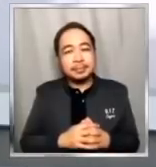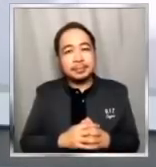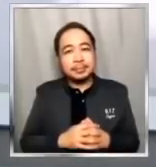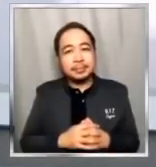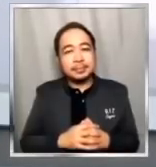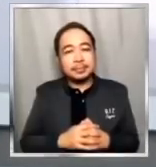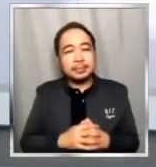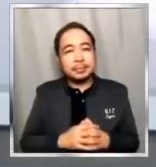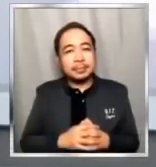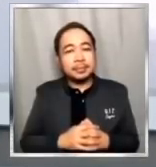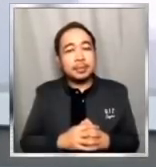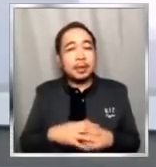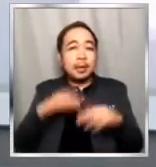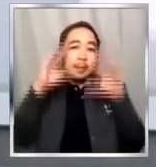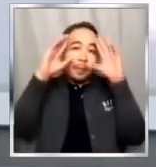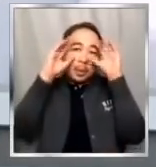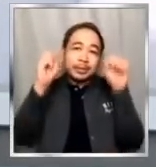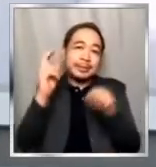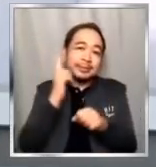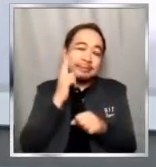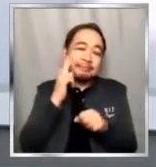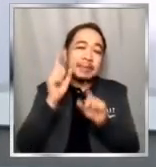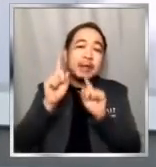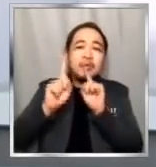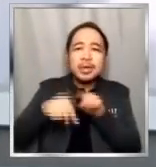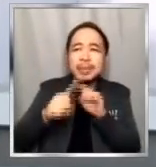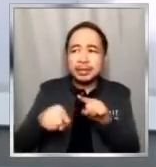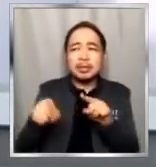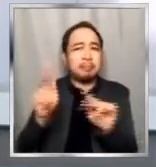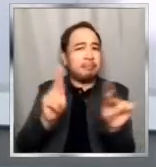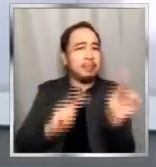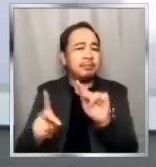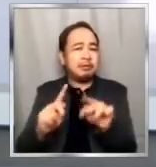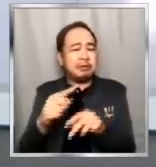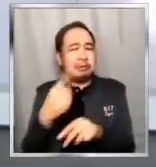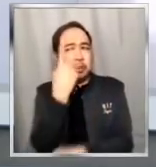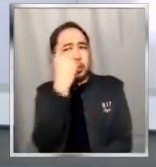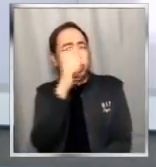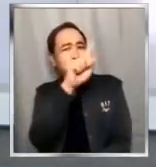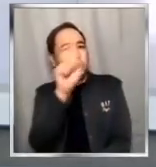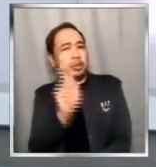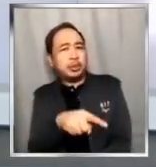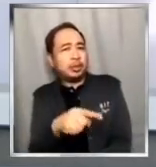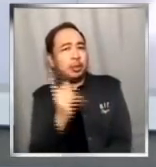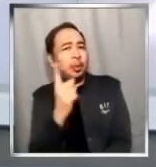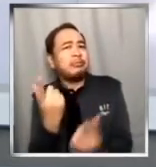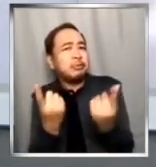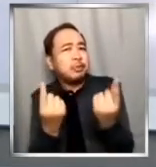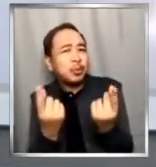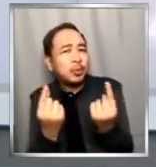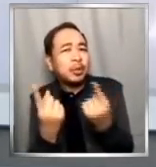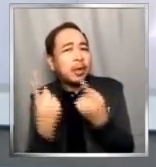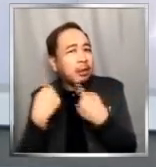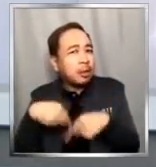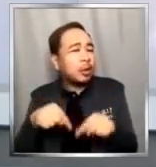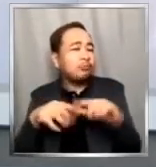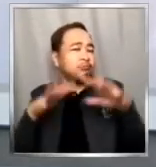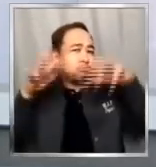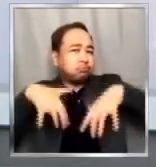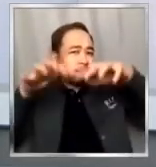Sinagot ni Pangulong Duterte ang mga kritikong kumekwestyon kung ano ang kanyang ginagawa noong rumagasa ang bagyong